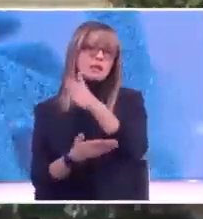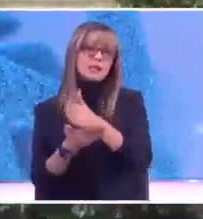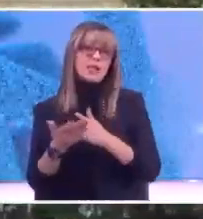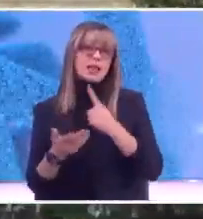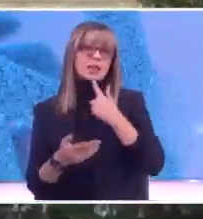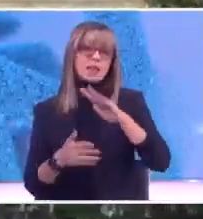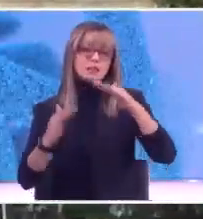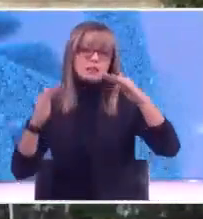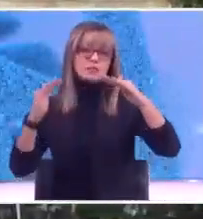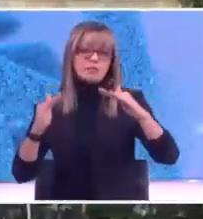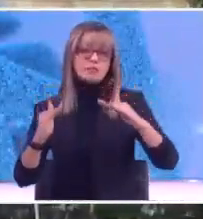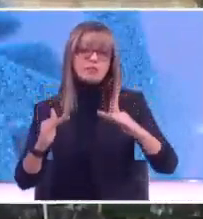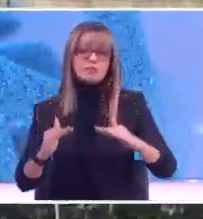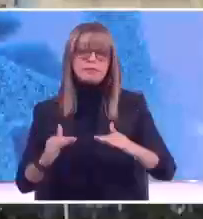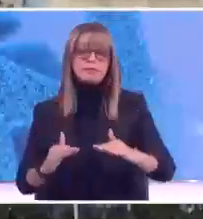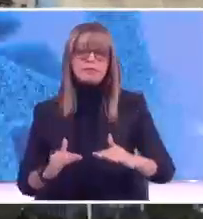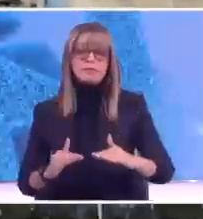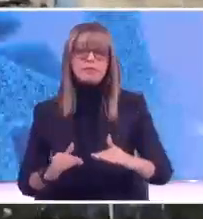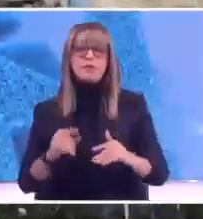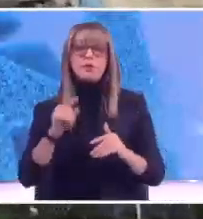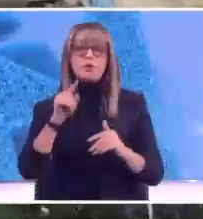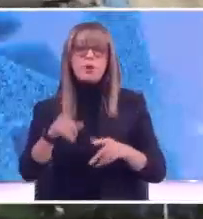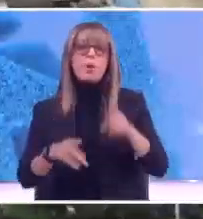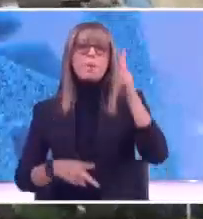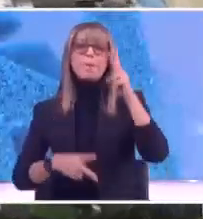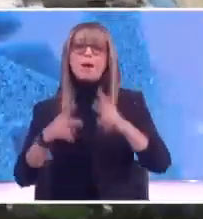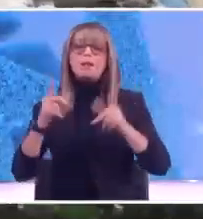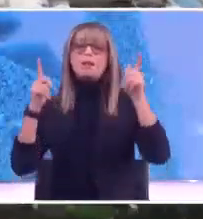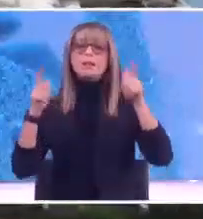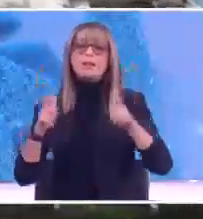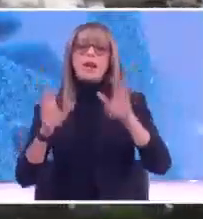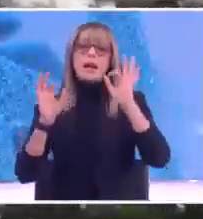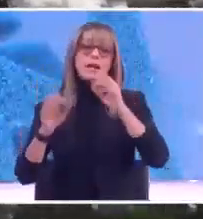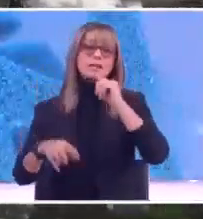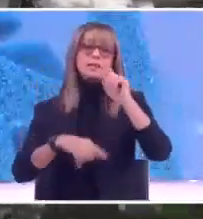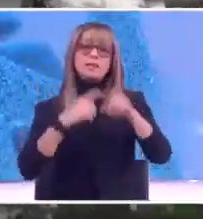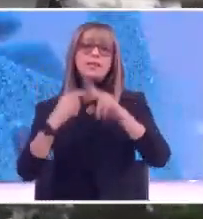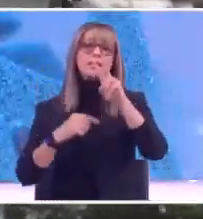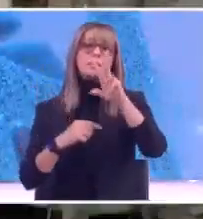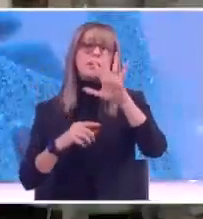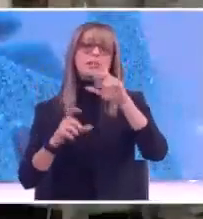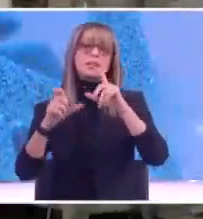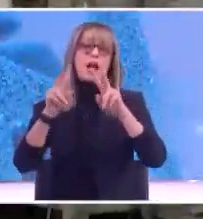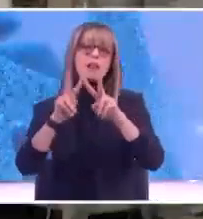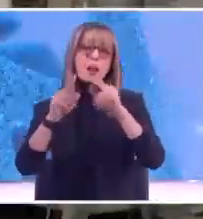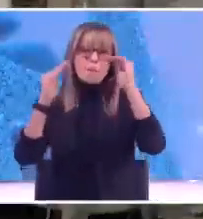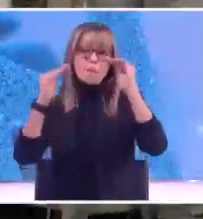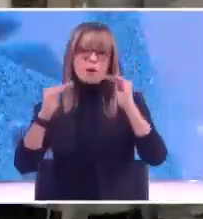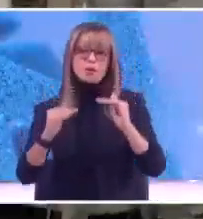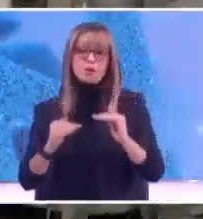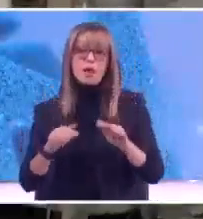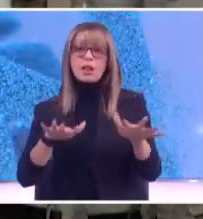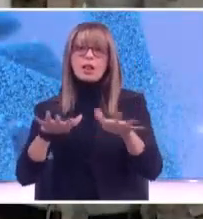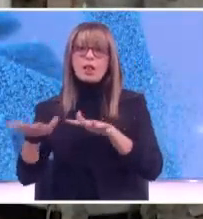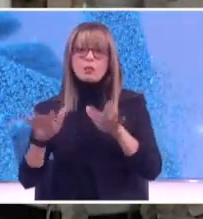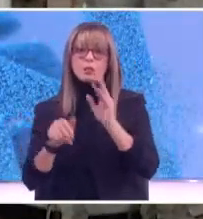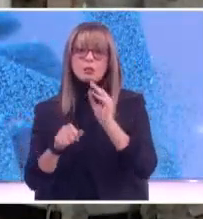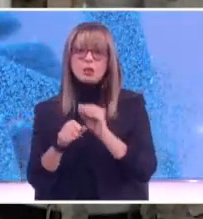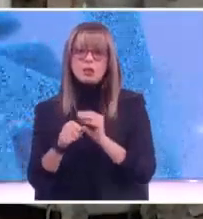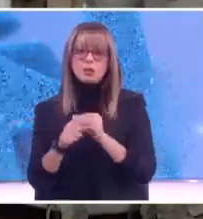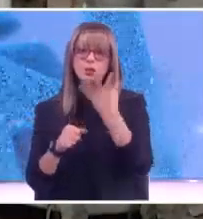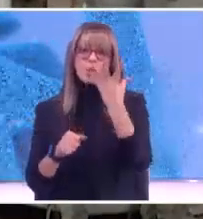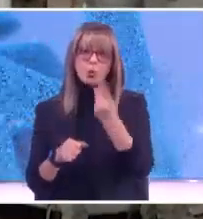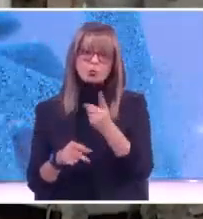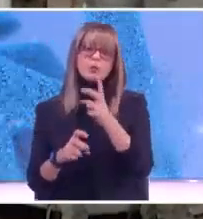deniz seviyesinin altında. Jakarta'nın bazı kesimleri her yıl 25 santimetre batıyor. Deprem kuşağında bulunması